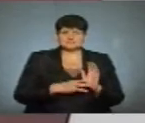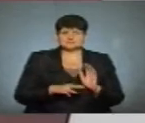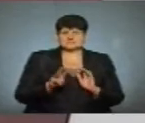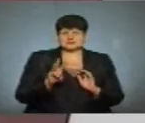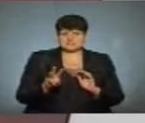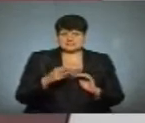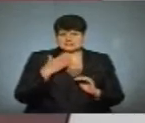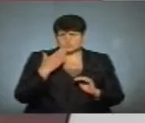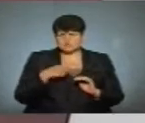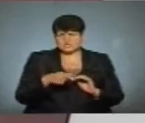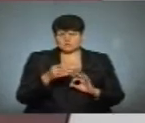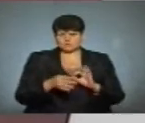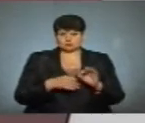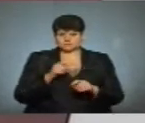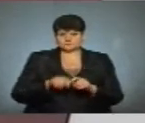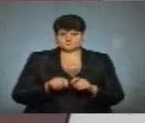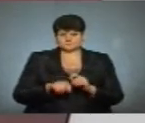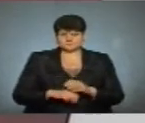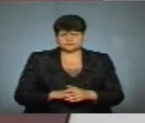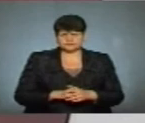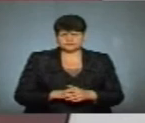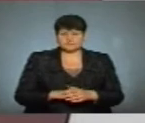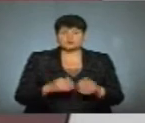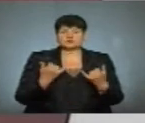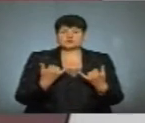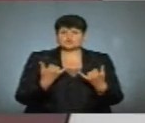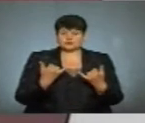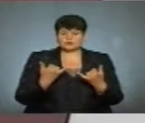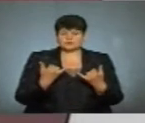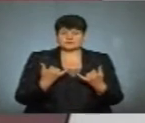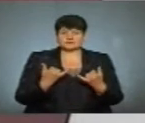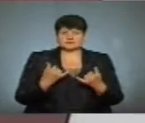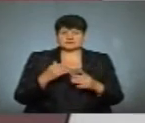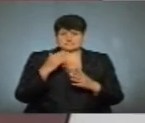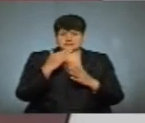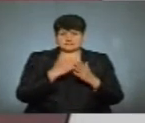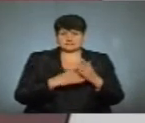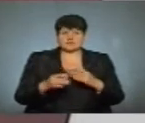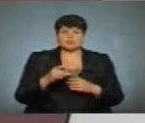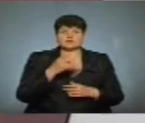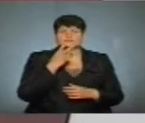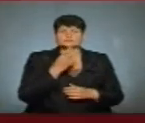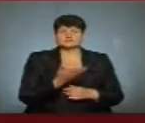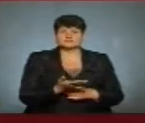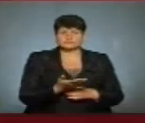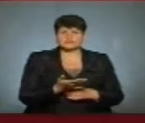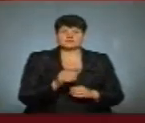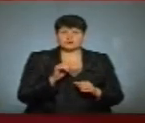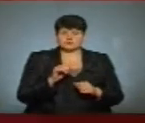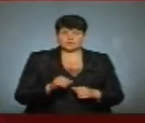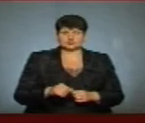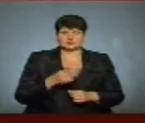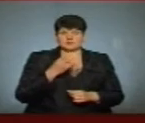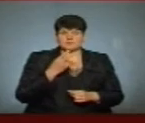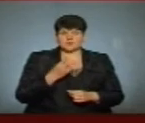283 за останню добу, повідомив Володимир Паничев. На сьогодні статистика по районах виглядає так, її ви можете